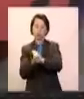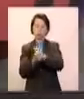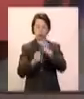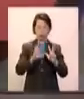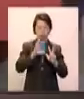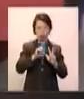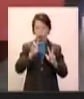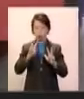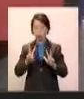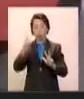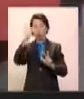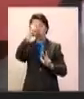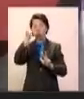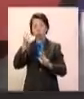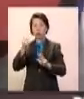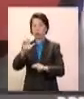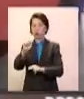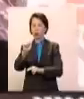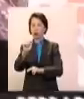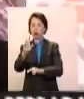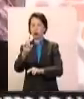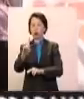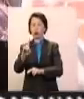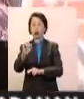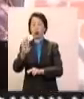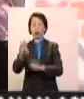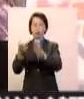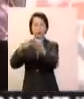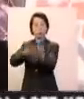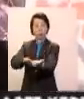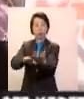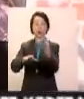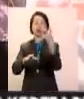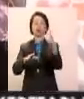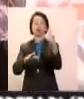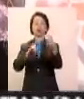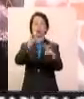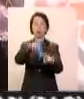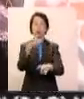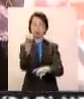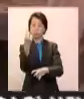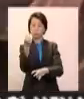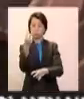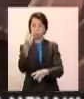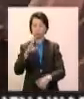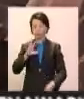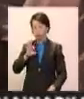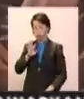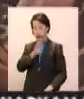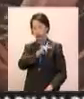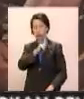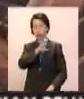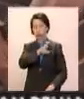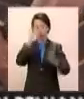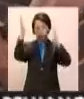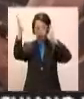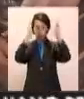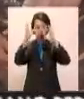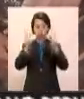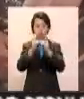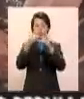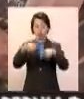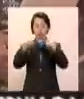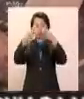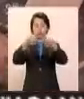302 berikutan kematian Muhammad Adib pada 17 Disember lalu. Tan Sri Muhammad Fuzi ditemui selepas menghadiri majlis